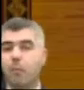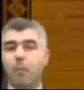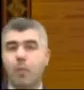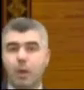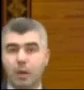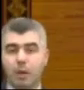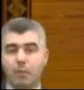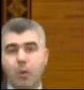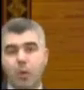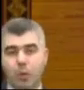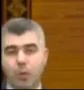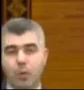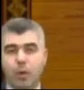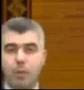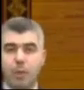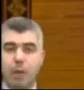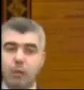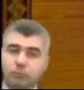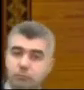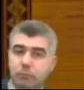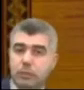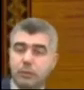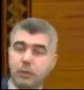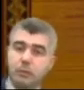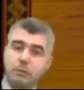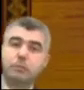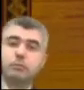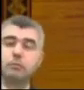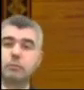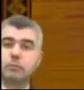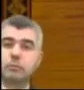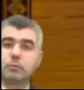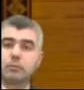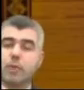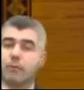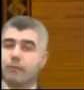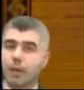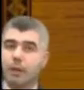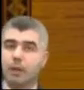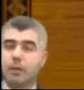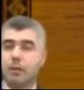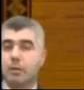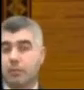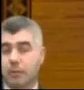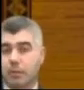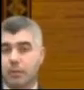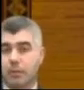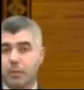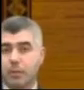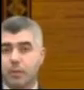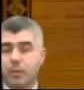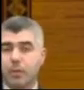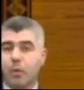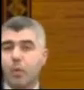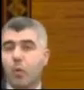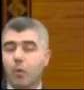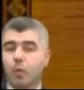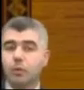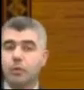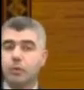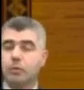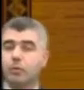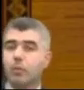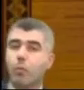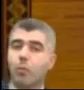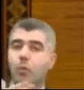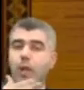نحتفظ بهم. هذا تحدي أساسي، وبالتالي فإن هذا الشراكة، هذه الشراكات المستقبلية يجب أن تكون ملؤها الاحترام، وهذا أمر